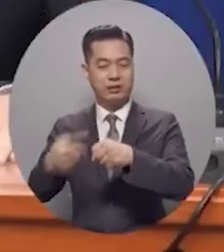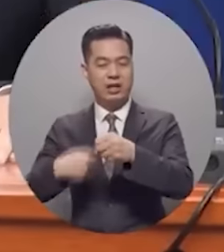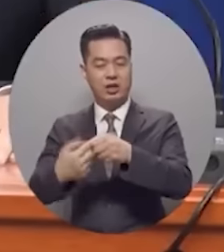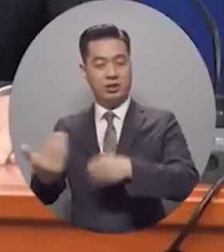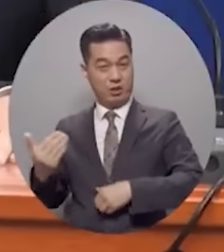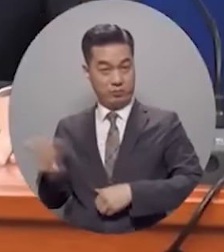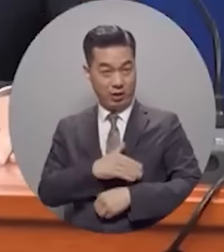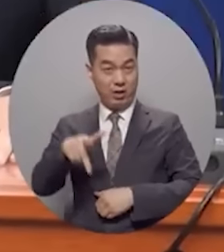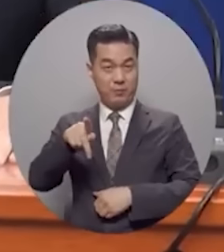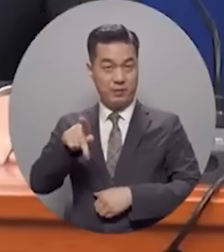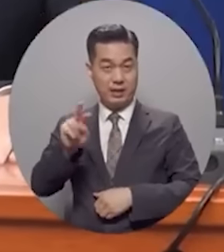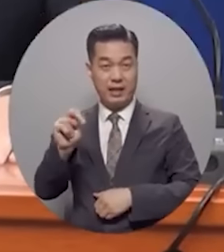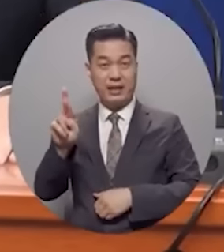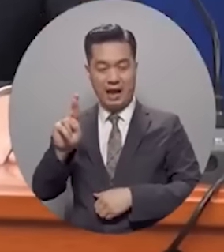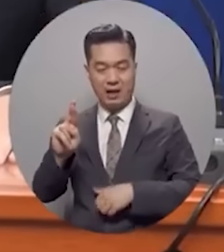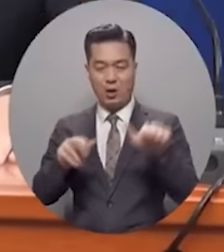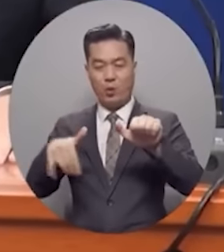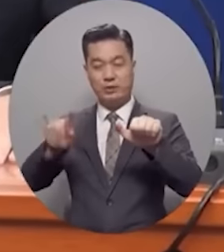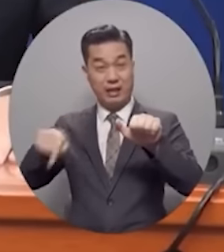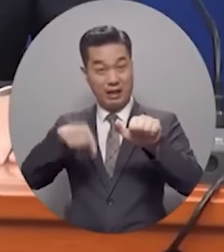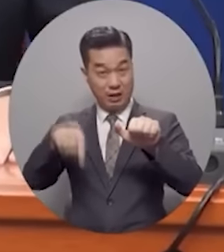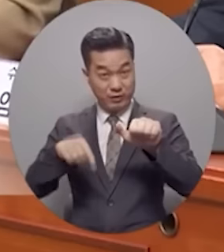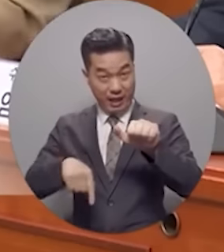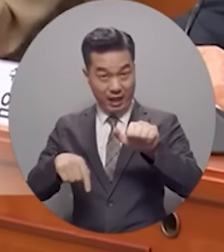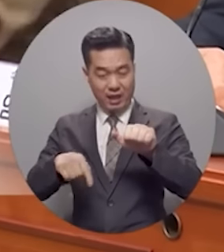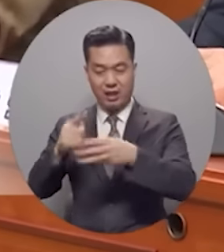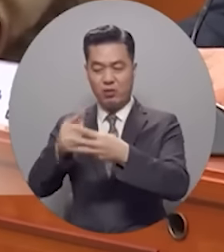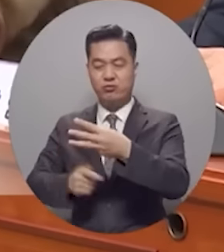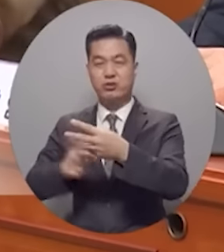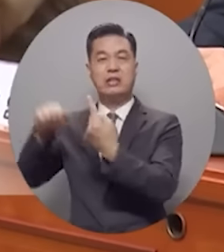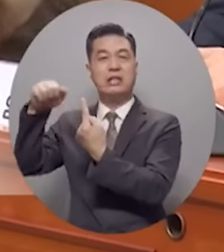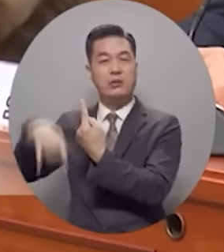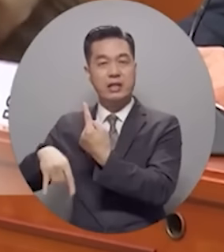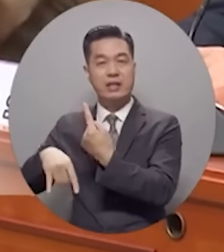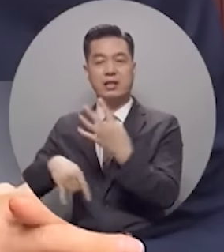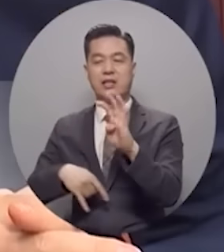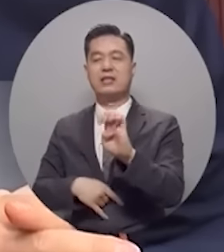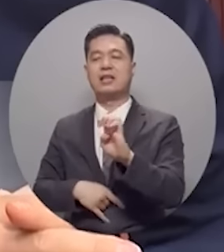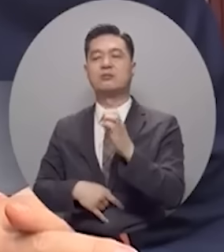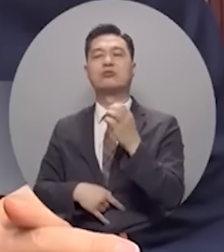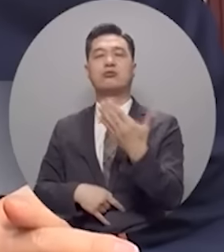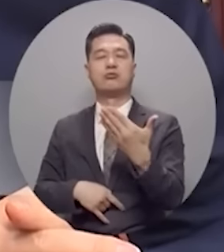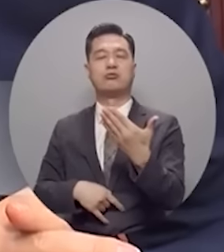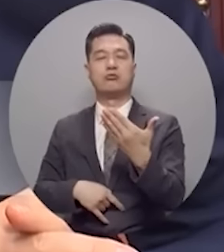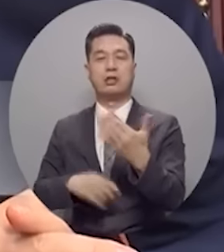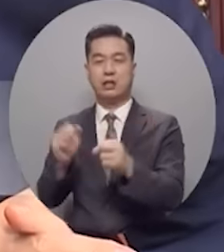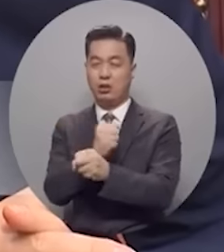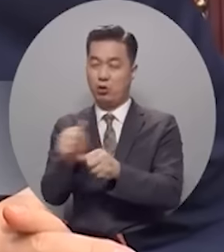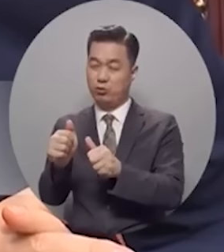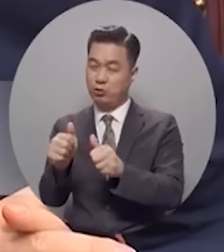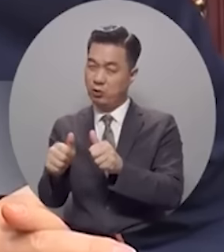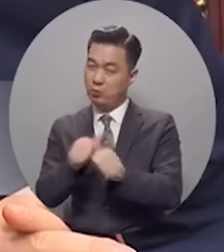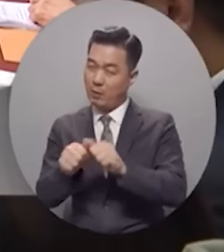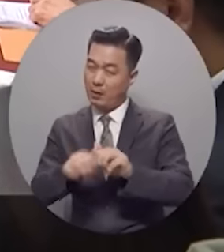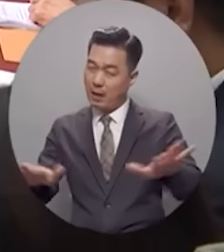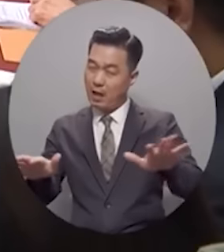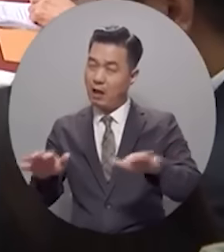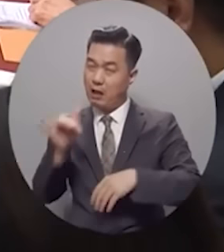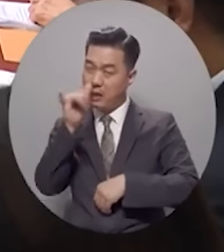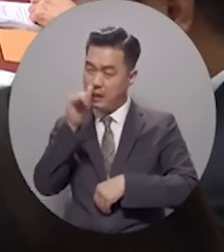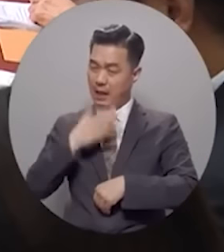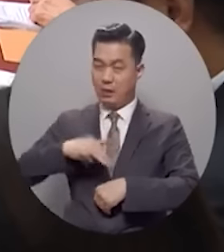50개 여론조사 중 윤 후보가 1위를 차지한 게 49개라며 윤 대통령은 여론조작 가능성을 알았는지 명백히